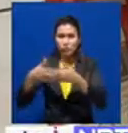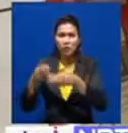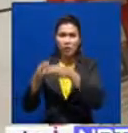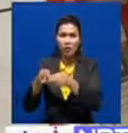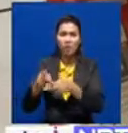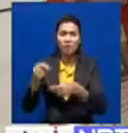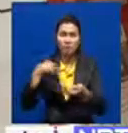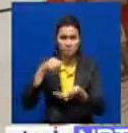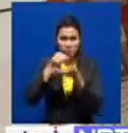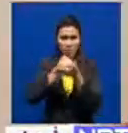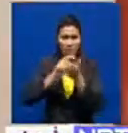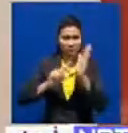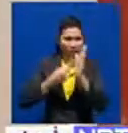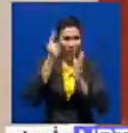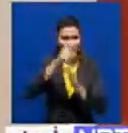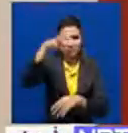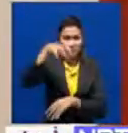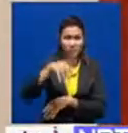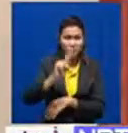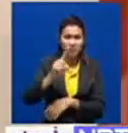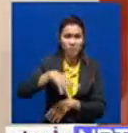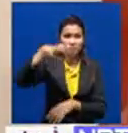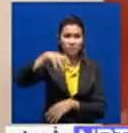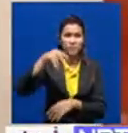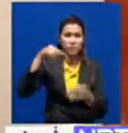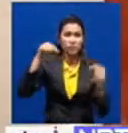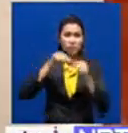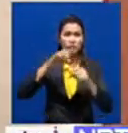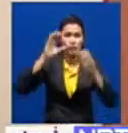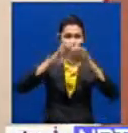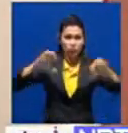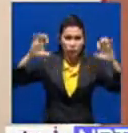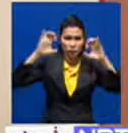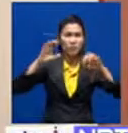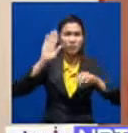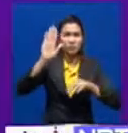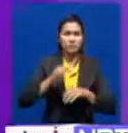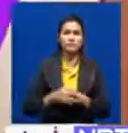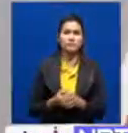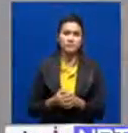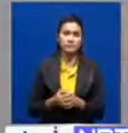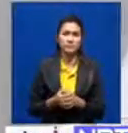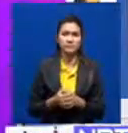เปิดให้บริการนำร่องแห่งแรกณที่ทำการไปรษณีย์ศูนย์ราชการเฉลิมพระเกียรติ